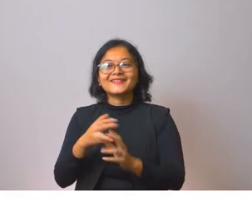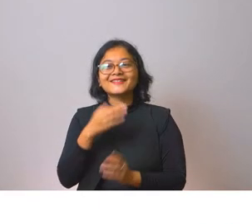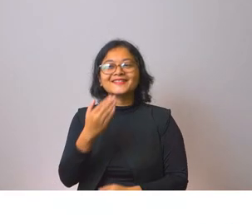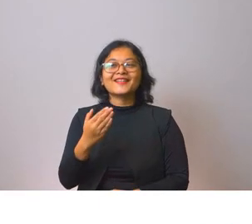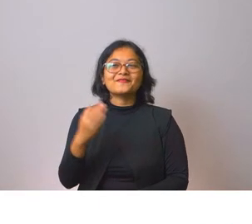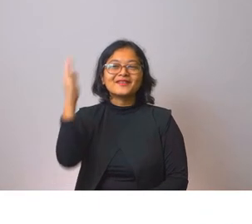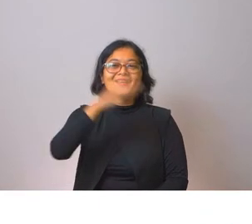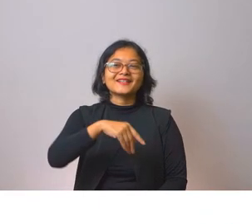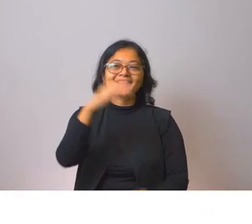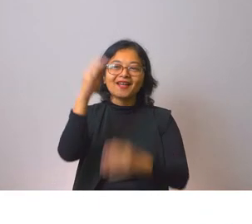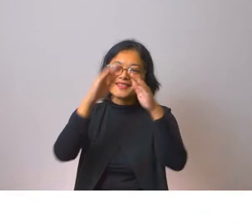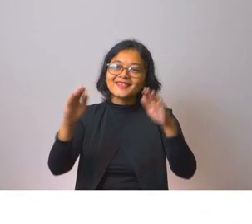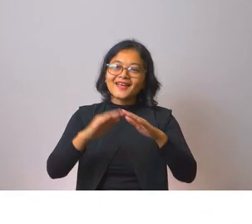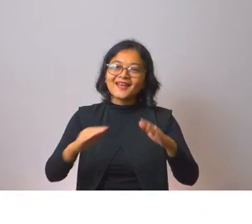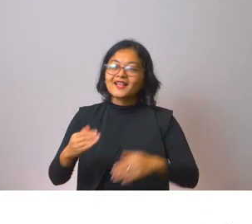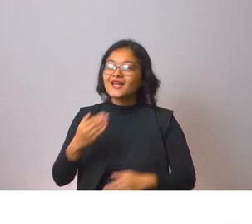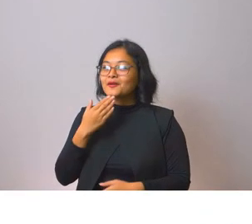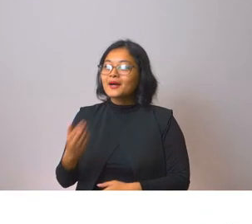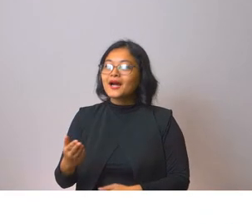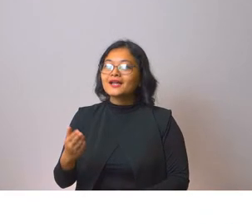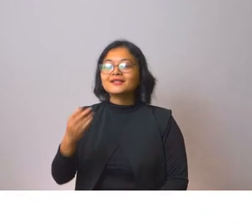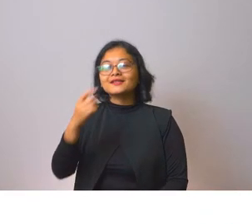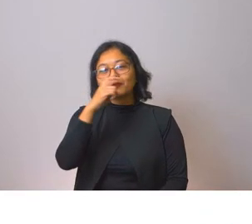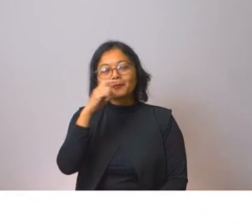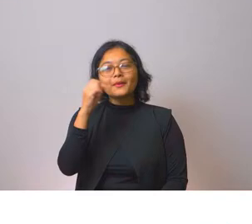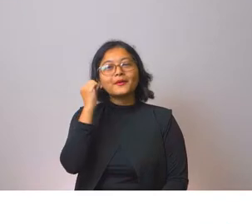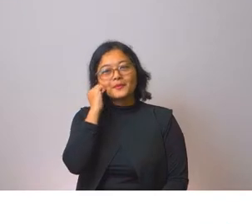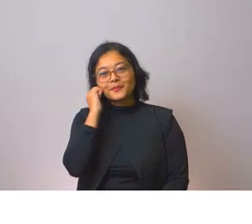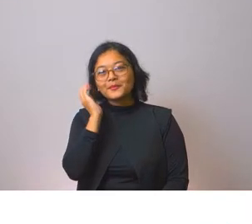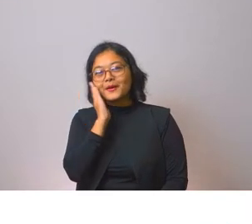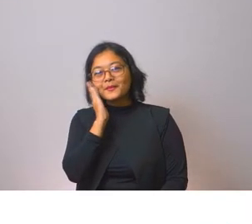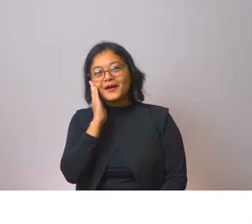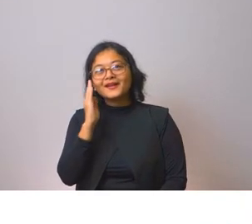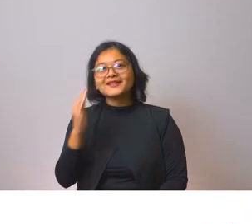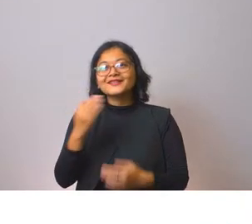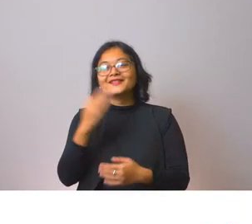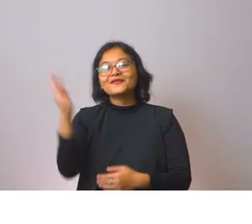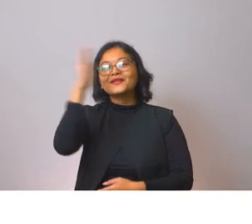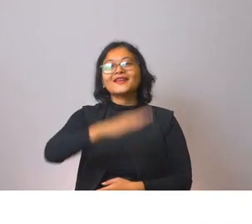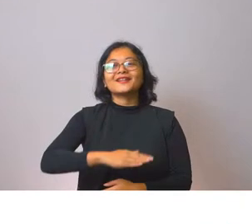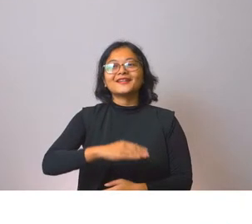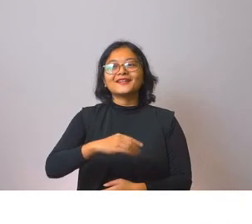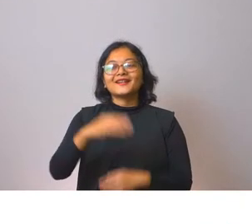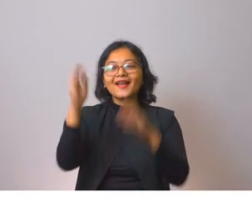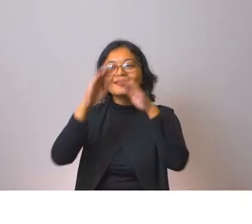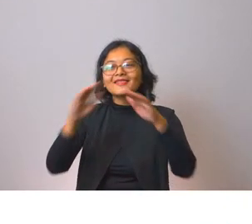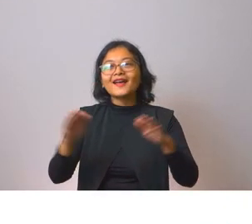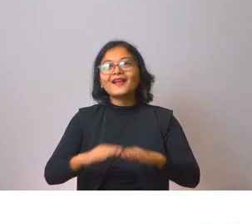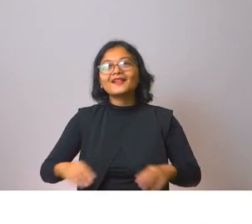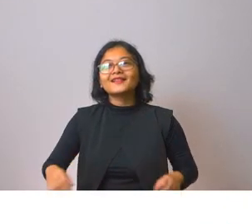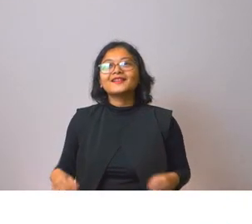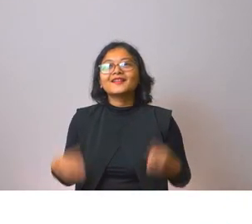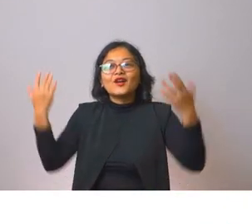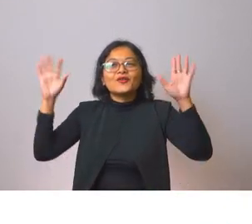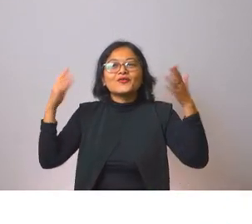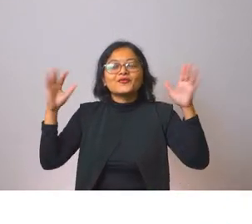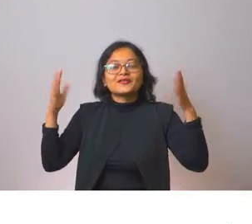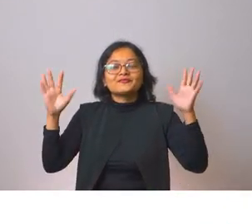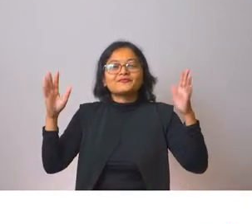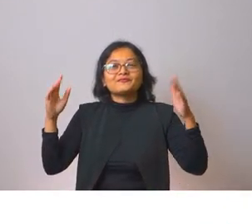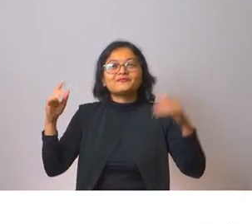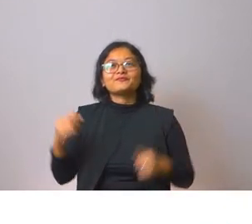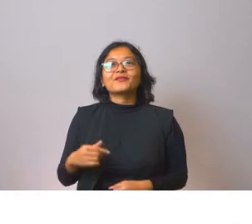kasih hadiahnya Bapak dan Mama. Selamat Hari Natal. Hore, saat Natal ada